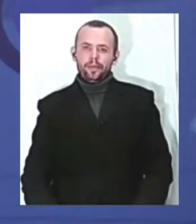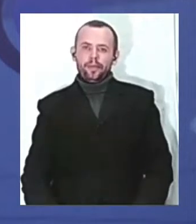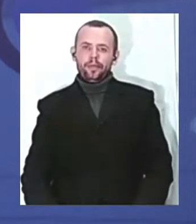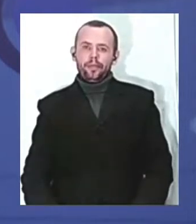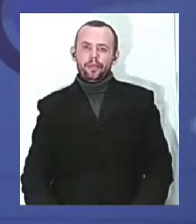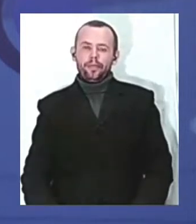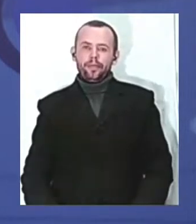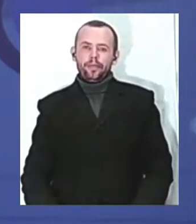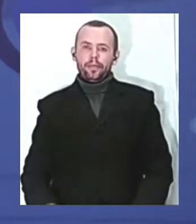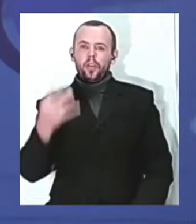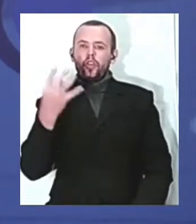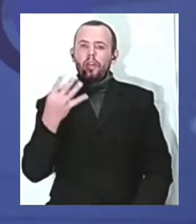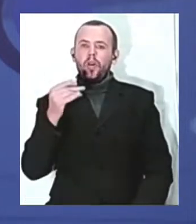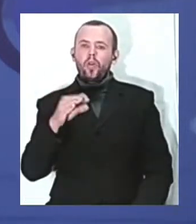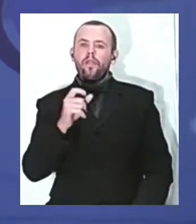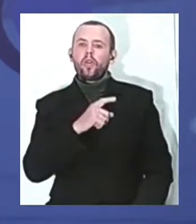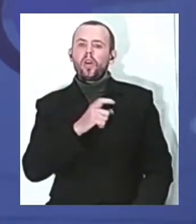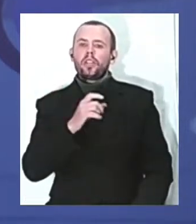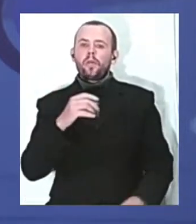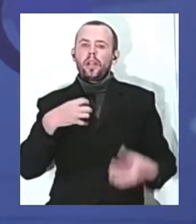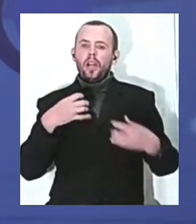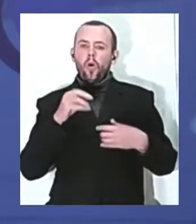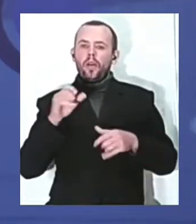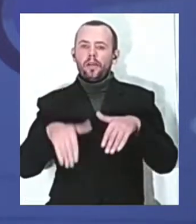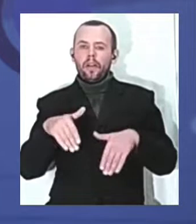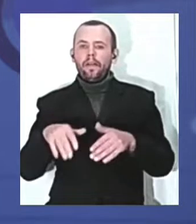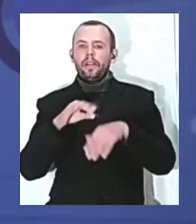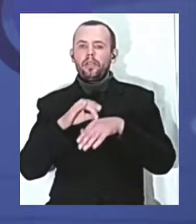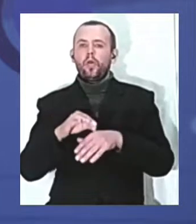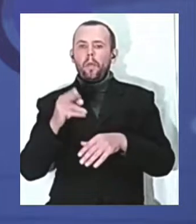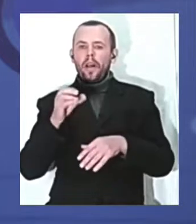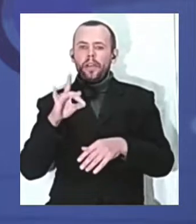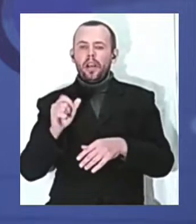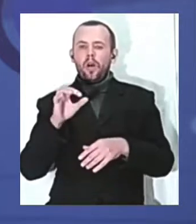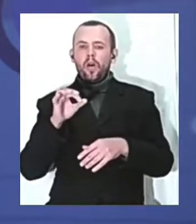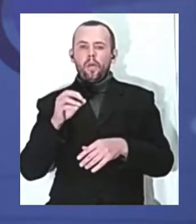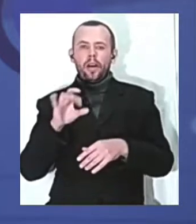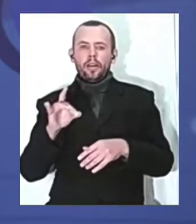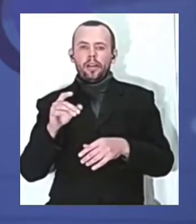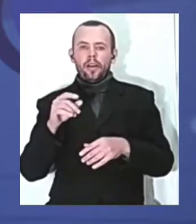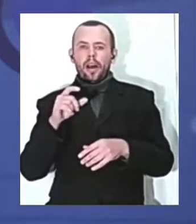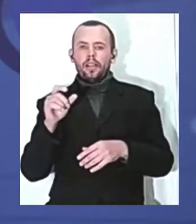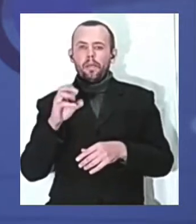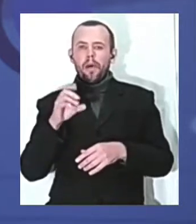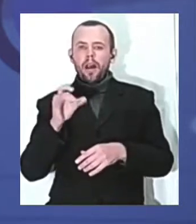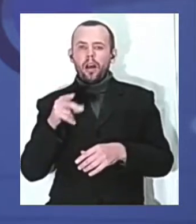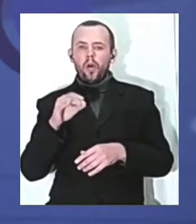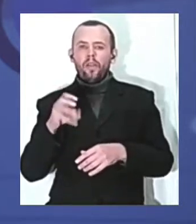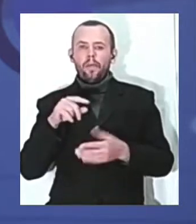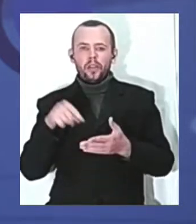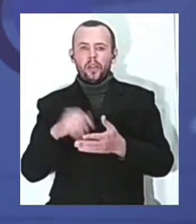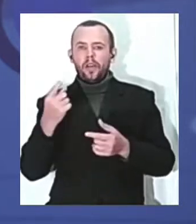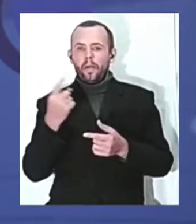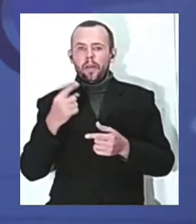4 грудня в Одеському театрі опери та балету відбудеться прем'єра опери казки «Смарагдове місто». Її вперше переклали